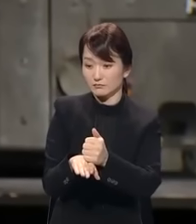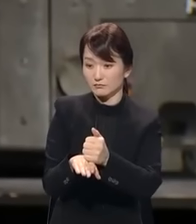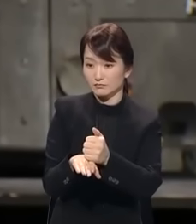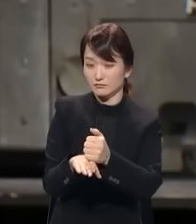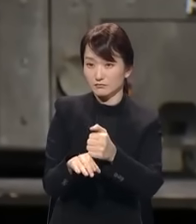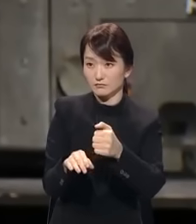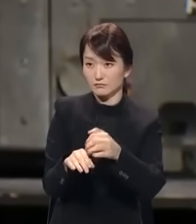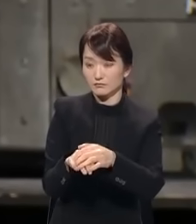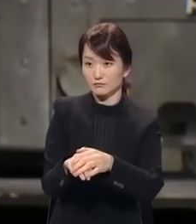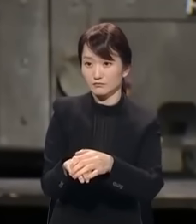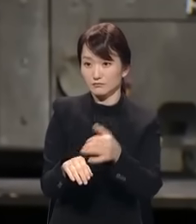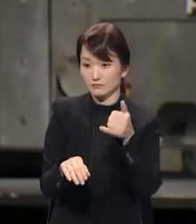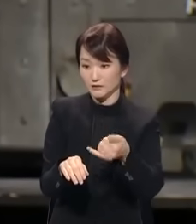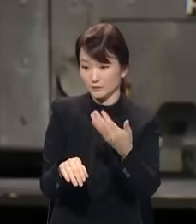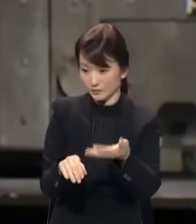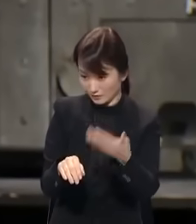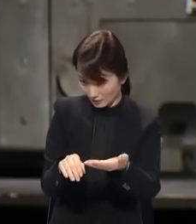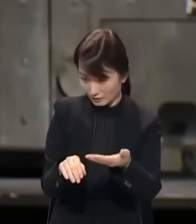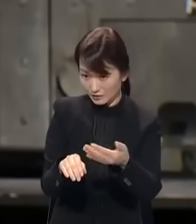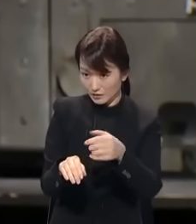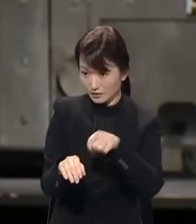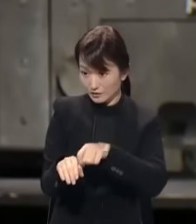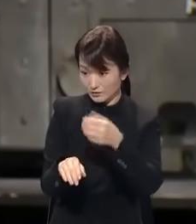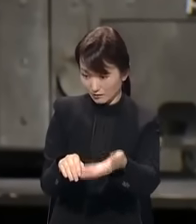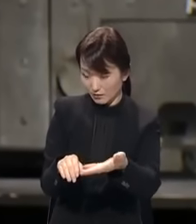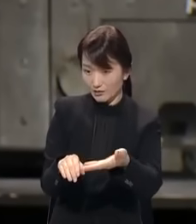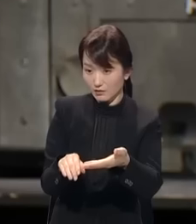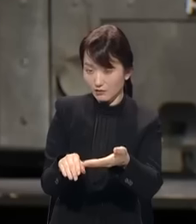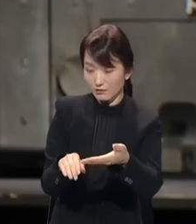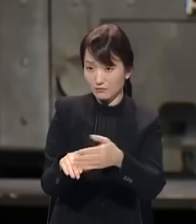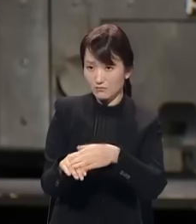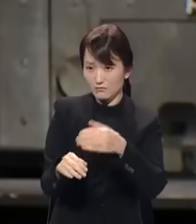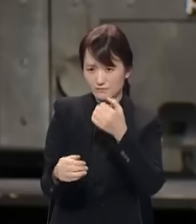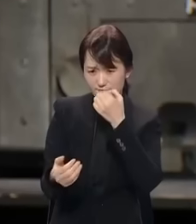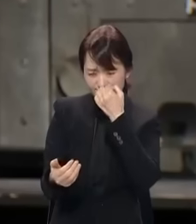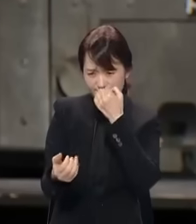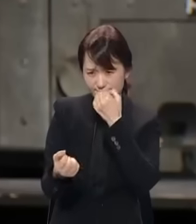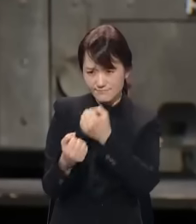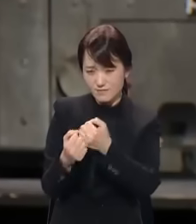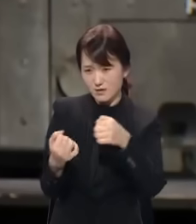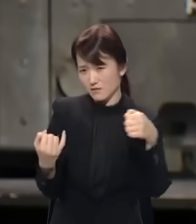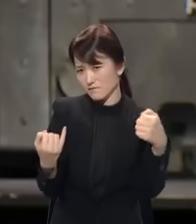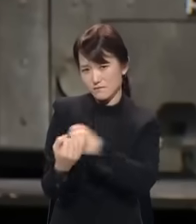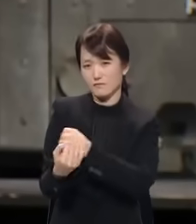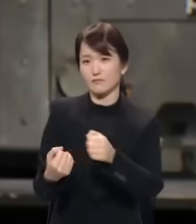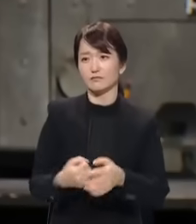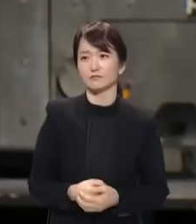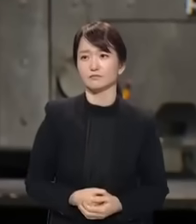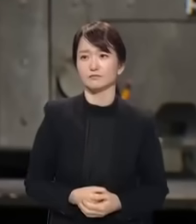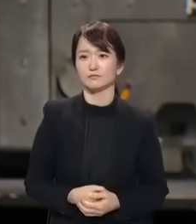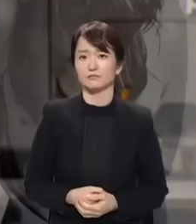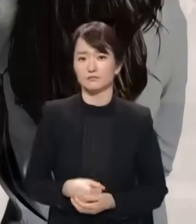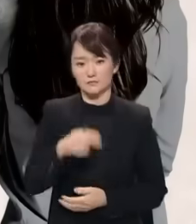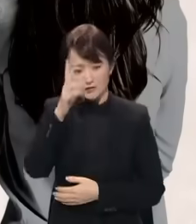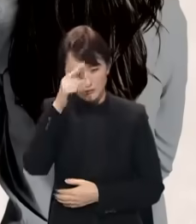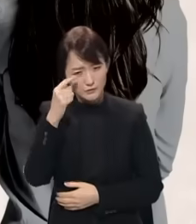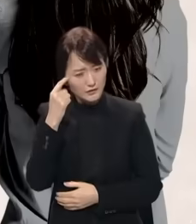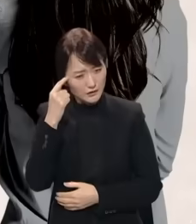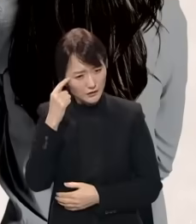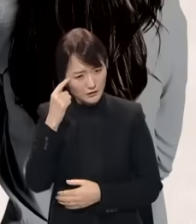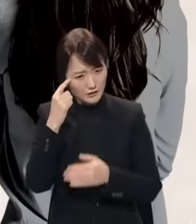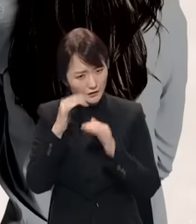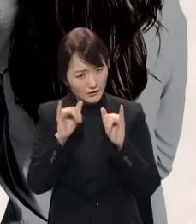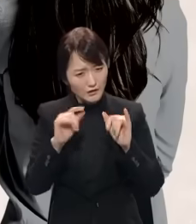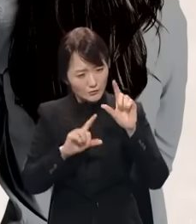경찰에 신고를 하는데 두 번째 신고가 들어온 겁니다. 그런데 이 폭행 수법도 비슷하고 경찰이 파악한 임상 차기랑도 같았다고